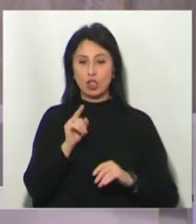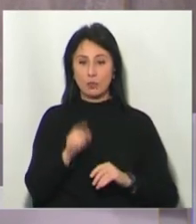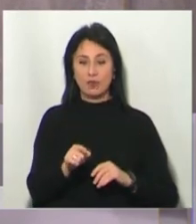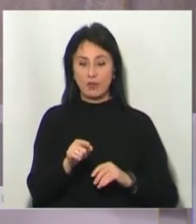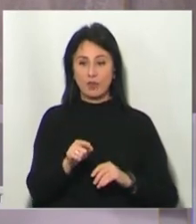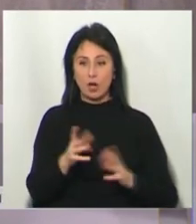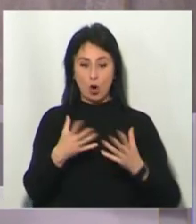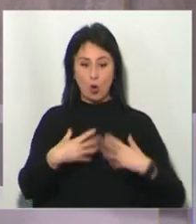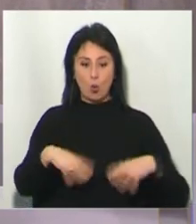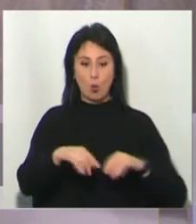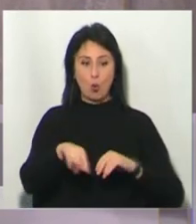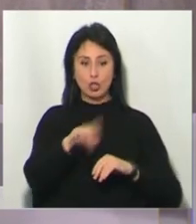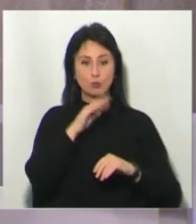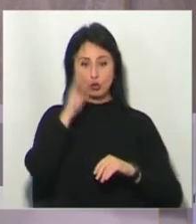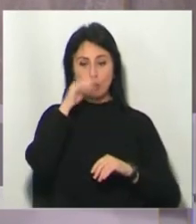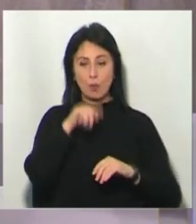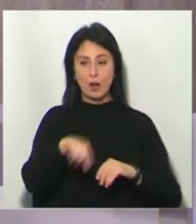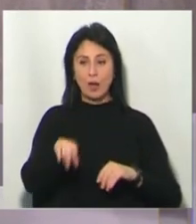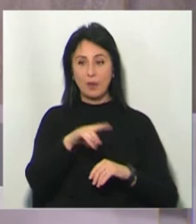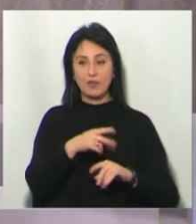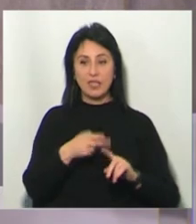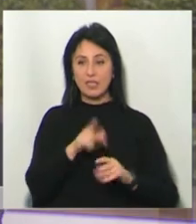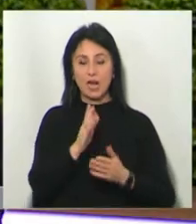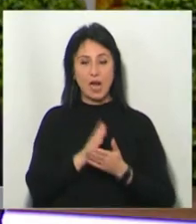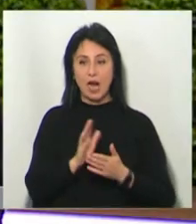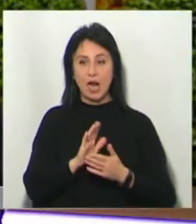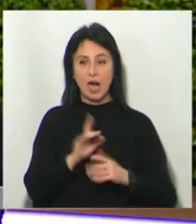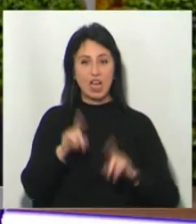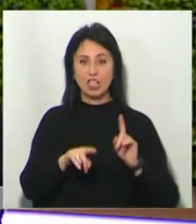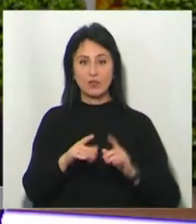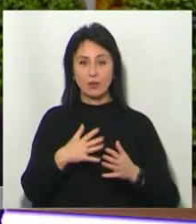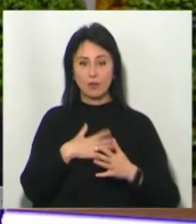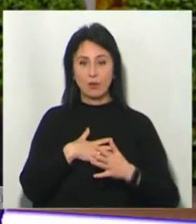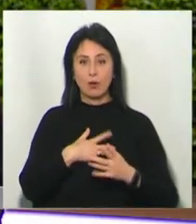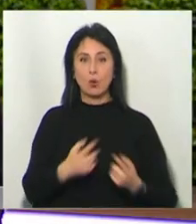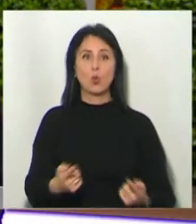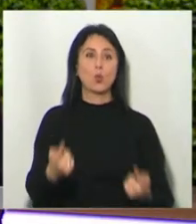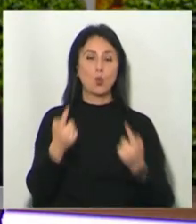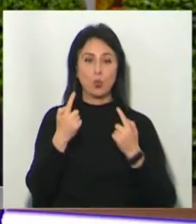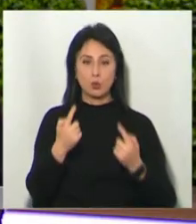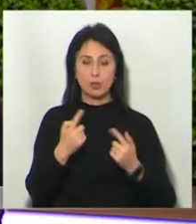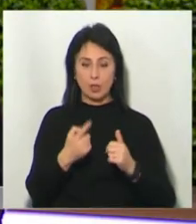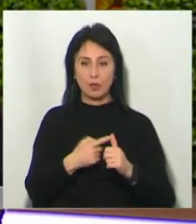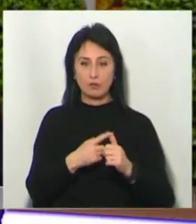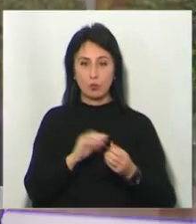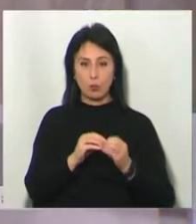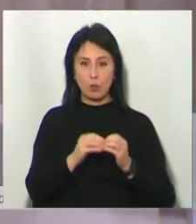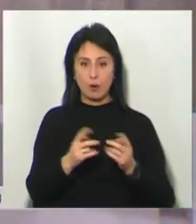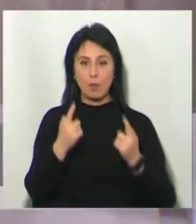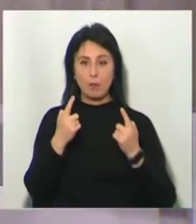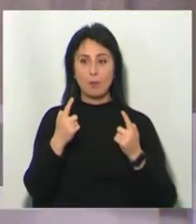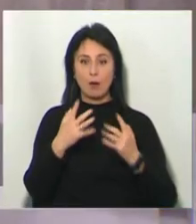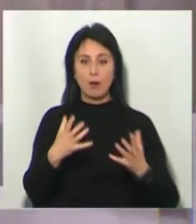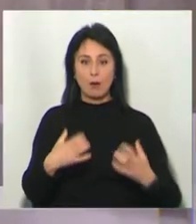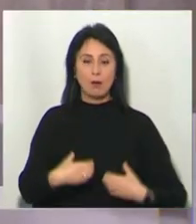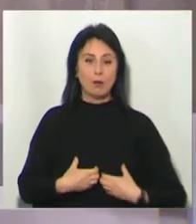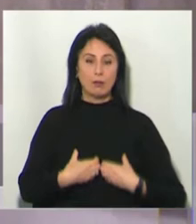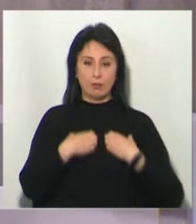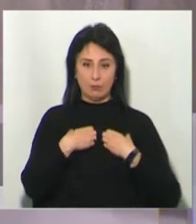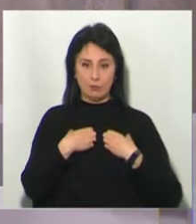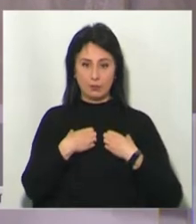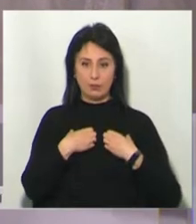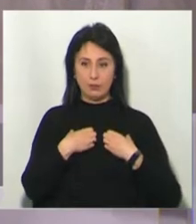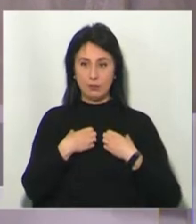შემთხვევაში ოჯახისთვის, მშობლებისთვის ეს არ არის იშვიათ, ეს არის უზარმაზარი პრობლემა, გადაულახავი